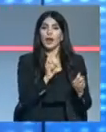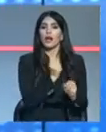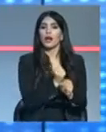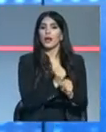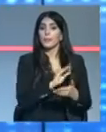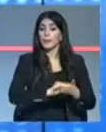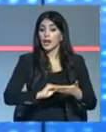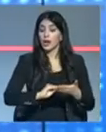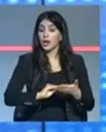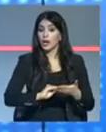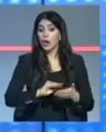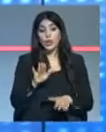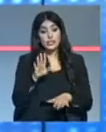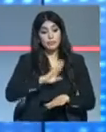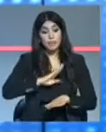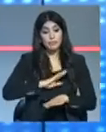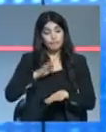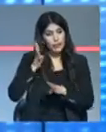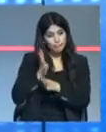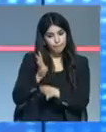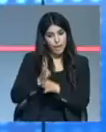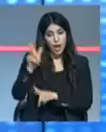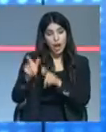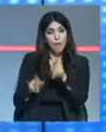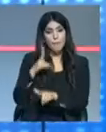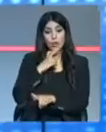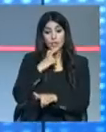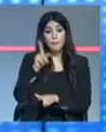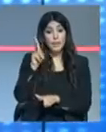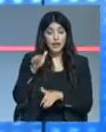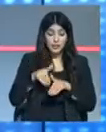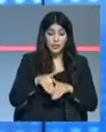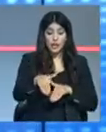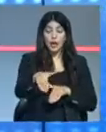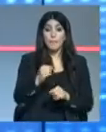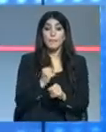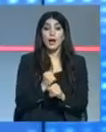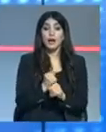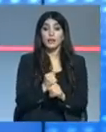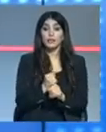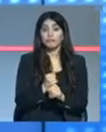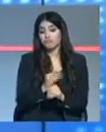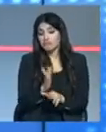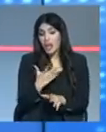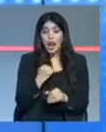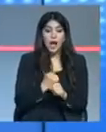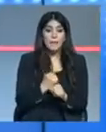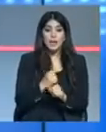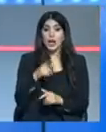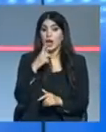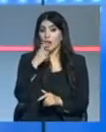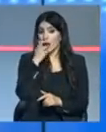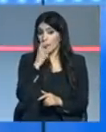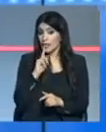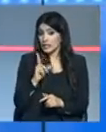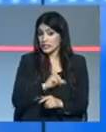نتيجه لما تعرض له من استفزاز فانه ضمان استمراريه ما هو الحد الادنى من العمل الامني واحنا